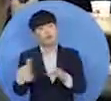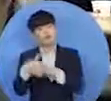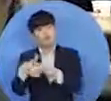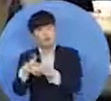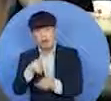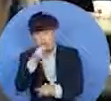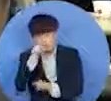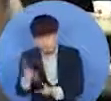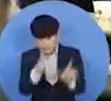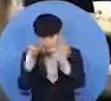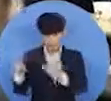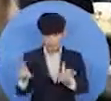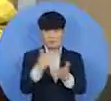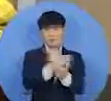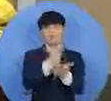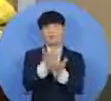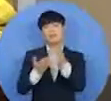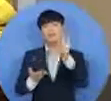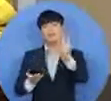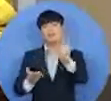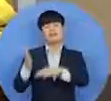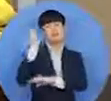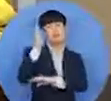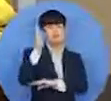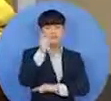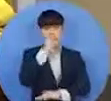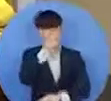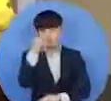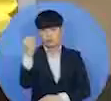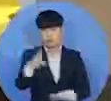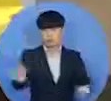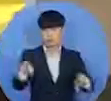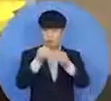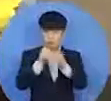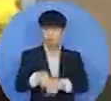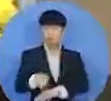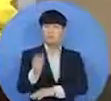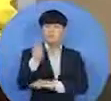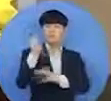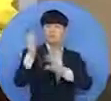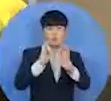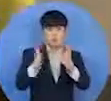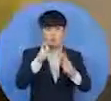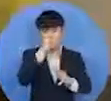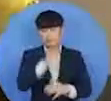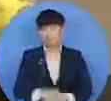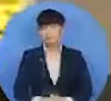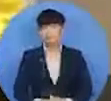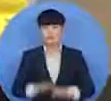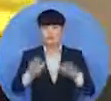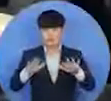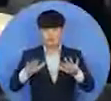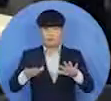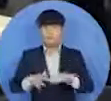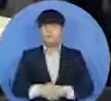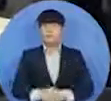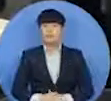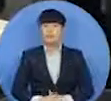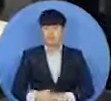문화도시 만들기, 생활 속 문화와 문화가 있는 삶 등 네 가지의 주제 발표와 2부로는 종합토론을